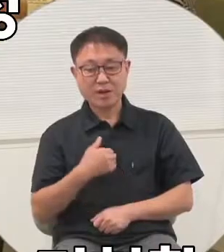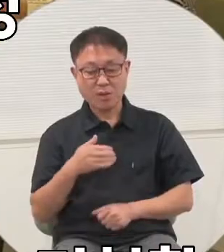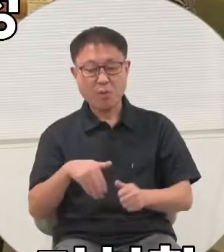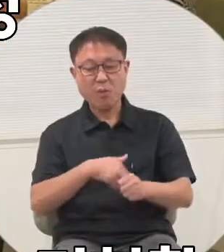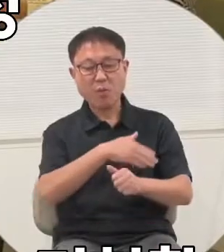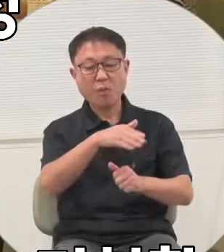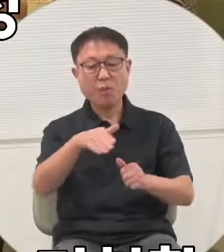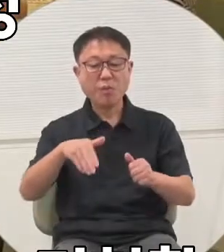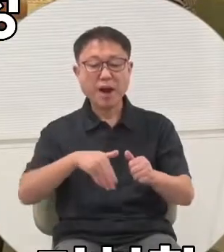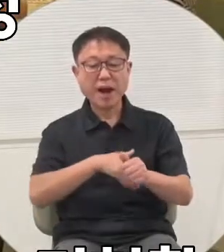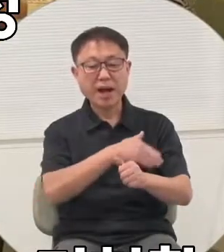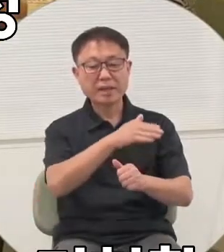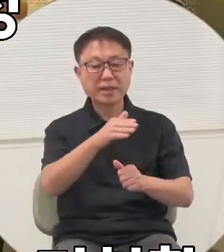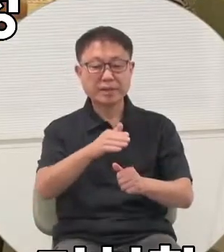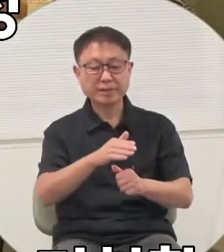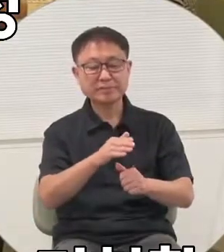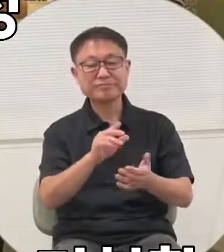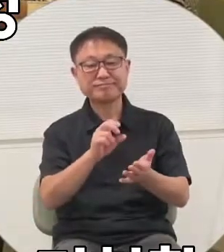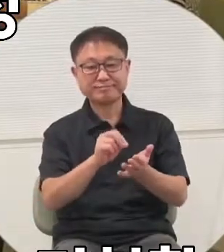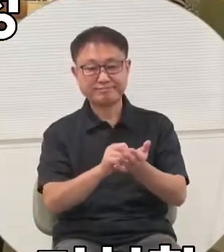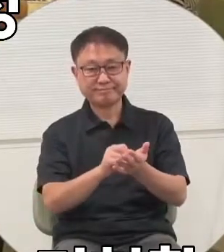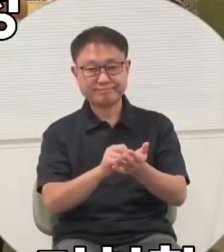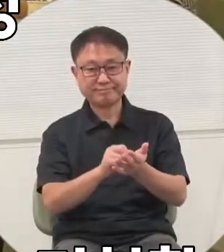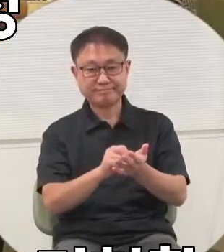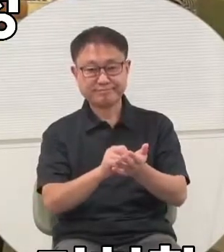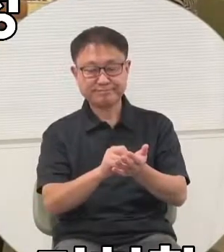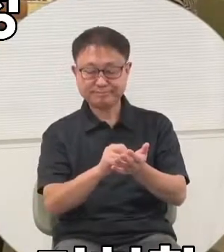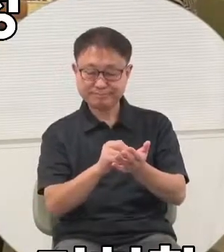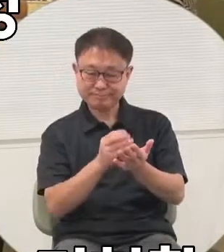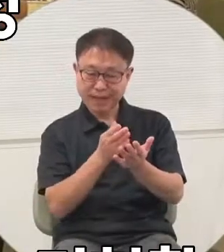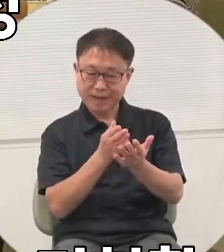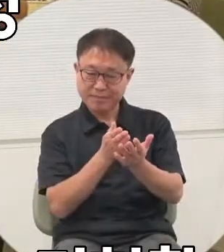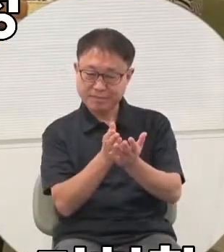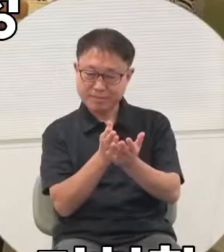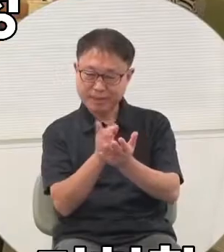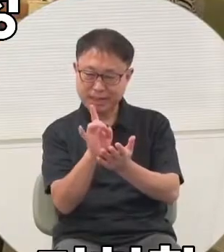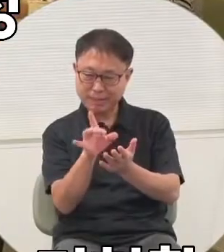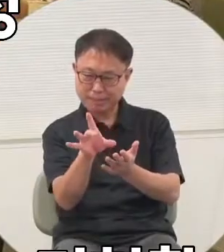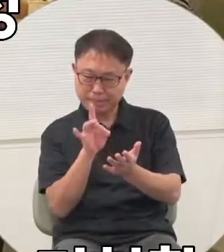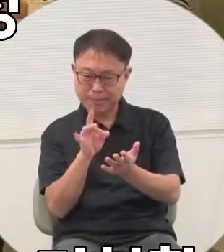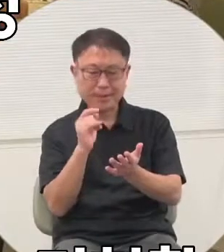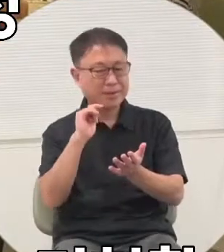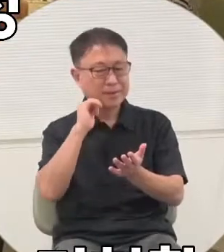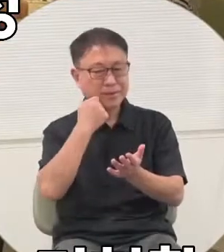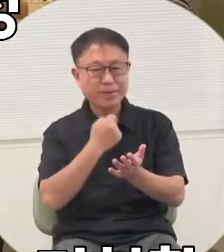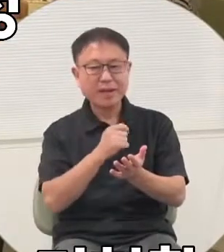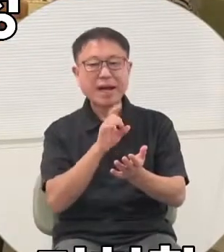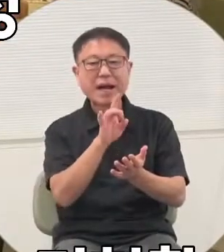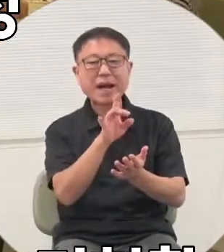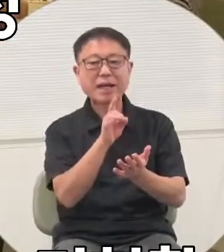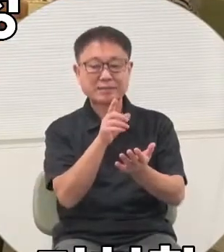환경 관련 그래서 의제를 딱 얘기하기는 어렵고요. 그것을 각